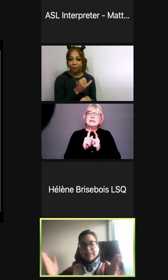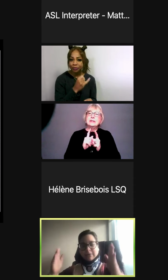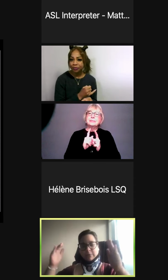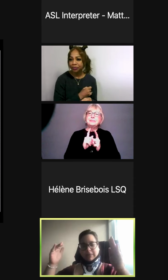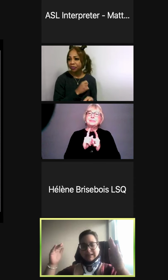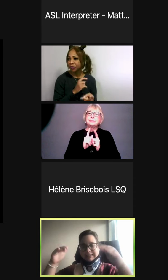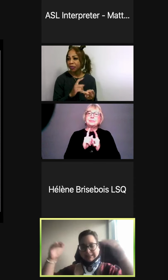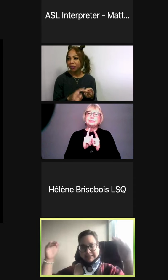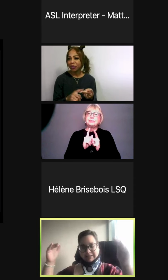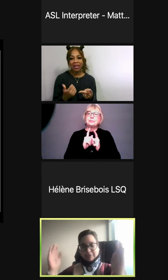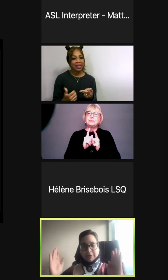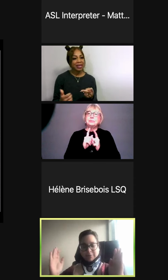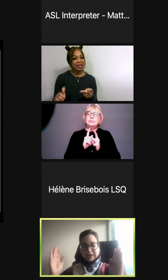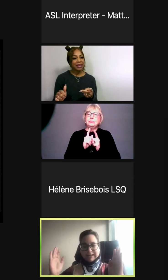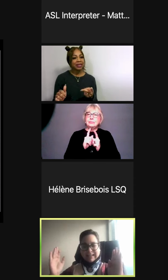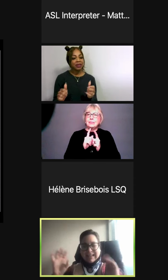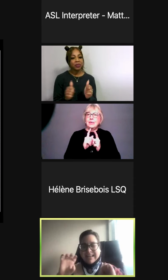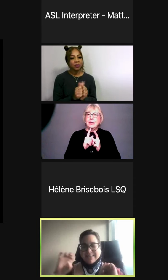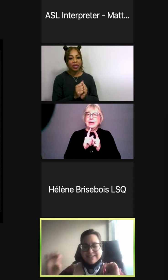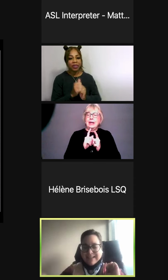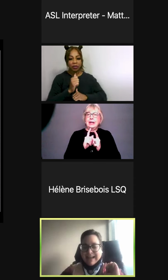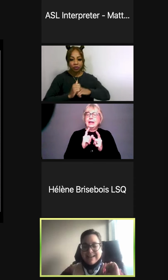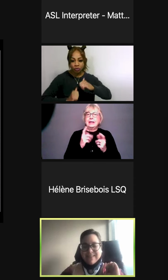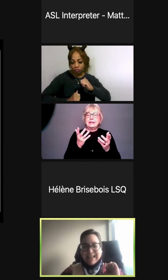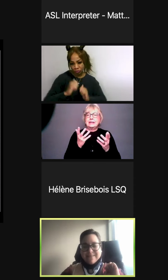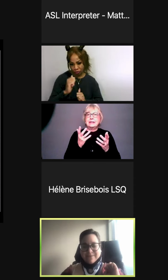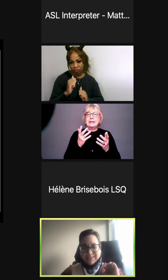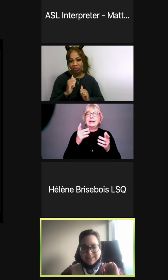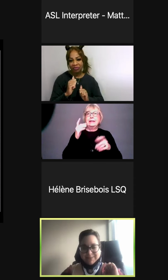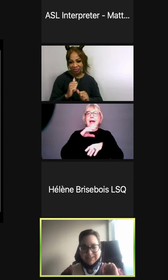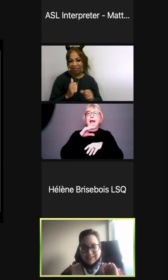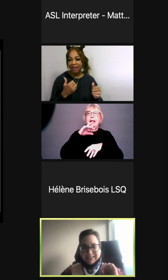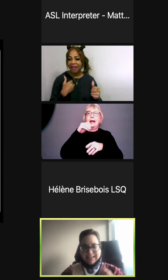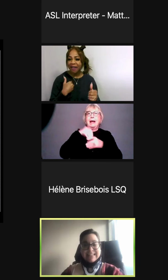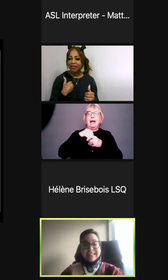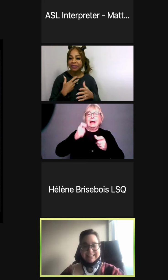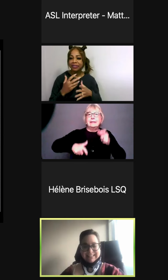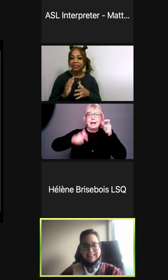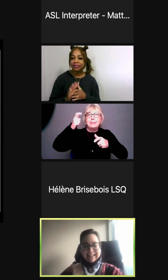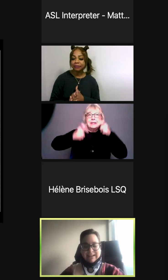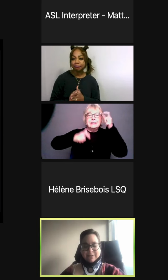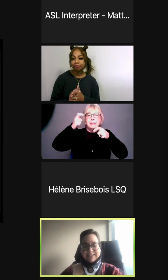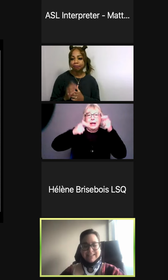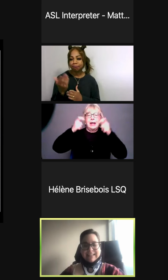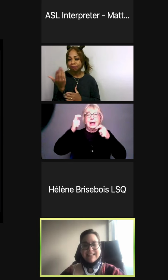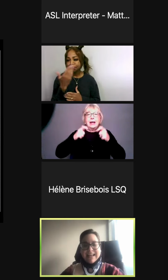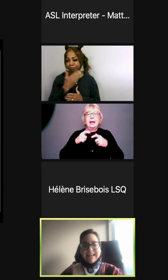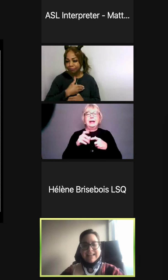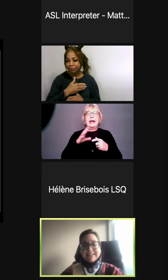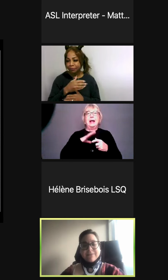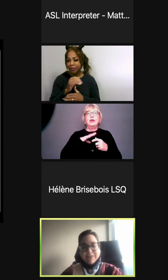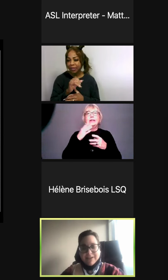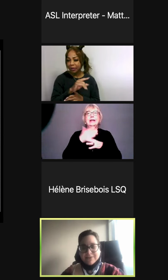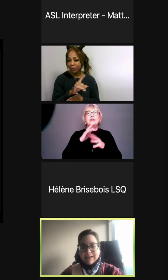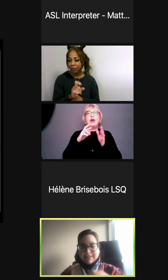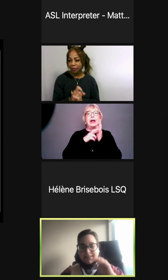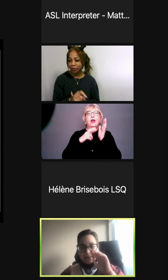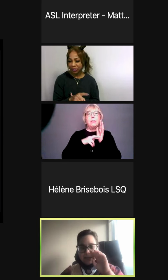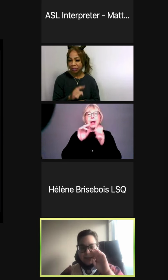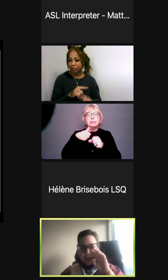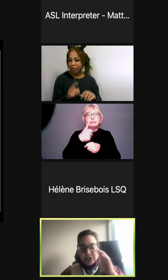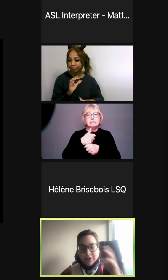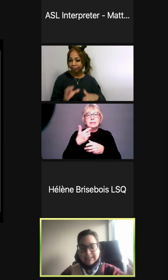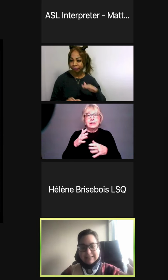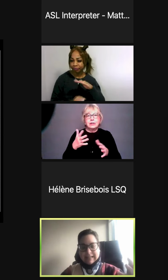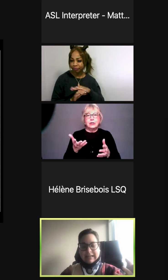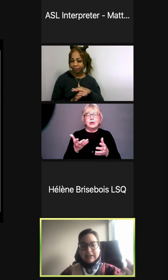lorsque ce soit dans des établissements ou est-ce qu'il déjà des cadres préétablis, il y a quelque chose qui s